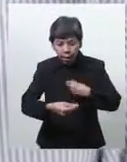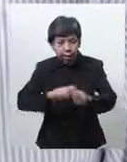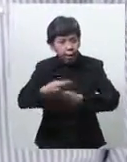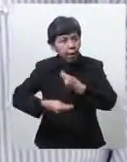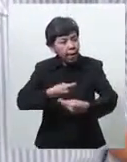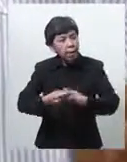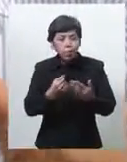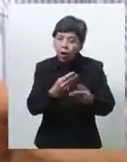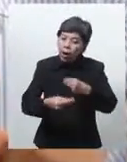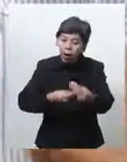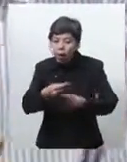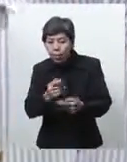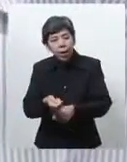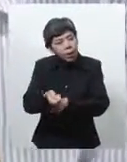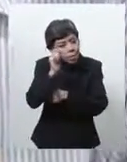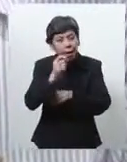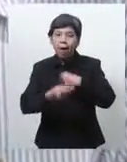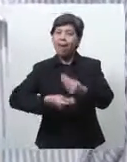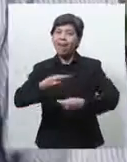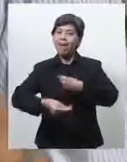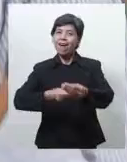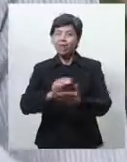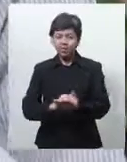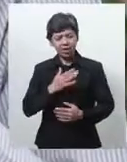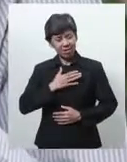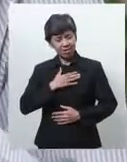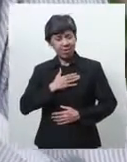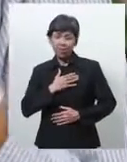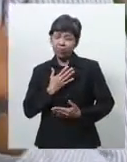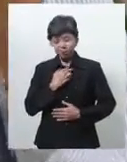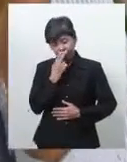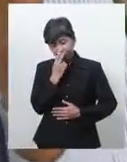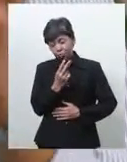ายของไปช่วยขายพวกเป็ดตกปลาอะไรอย่างนี้ด้วยค่ะส่วนตัวมองว่า